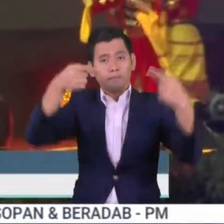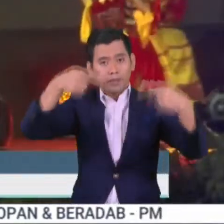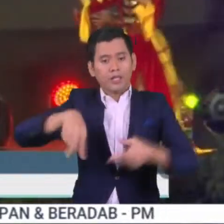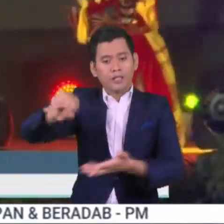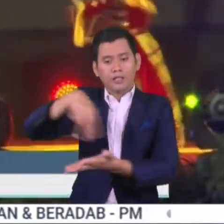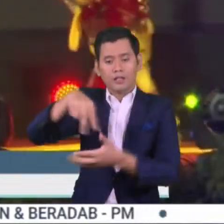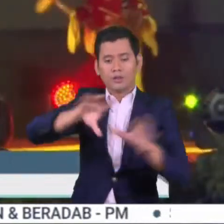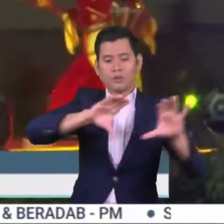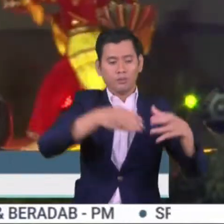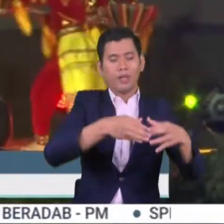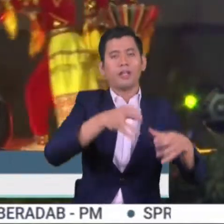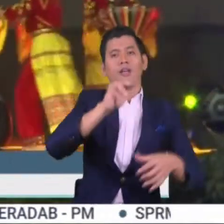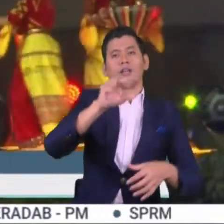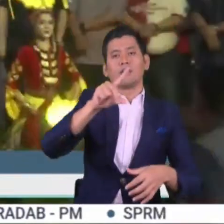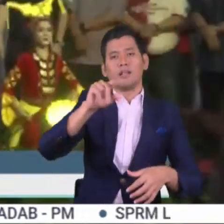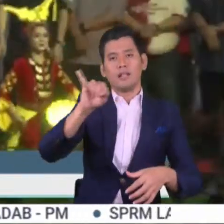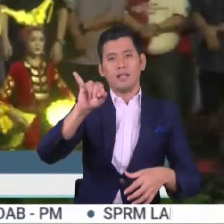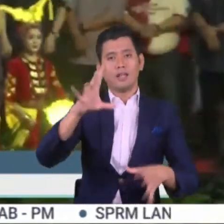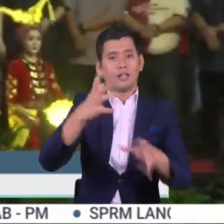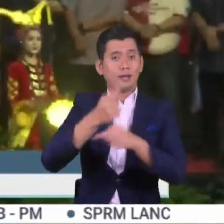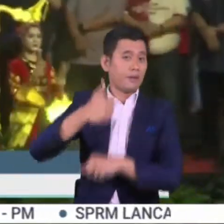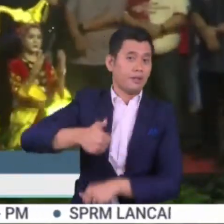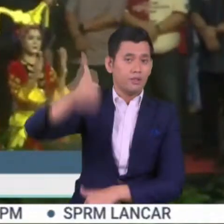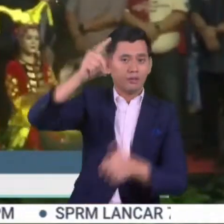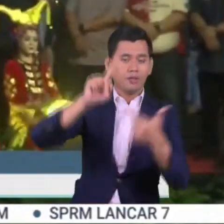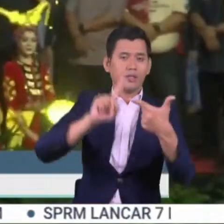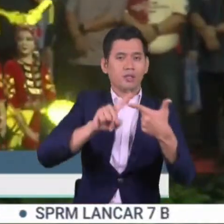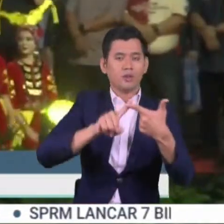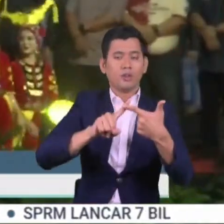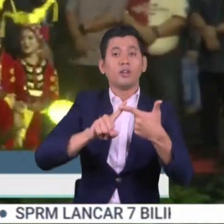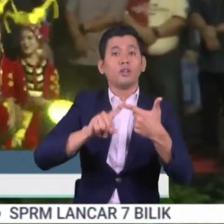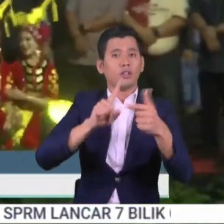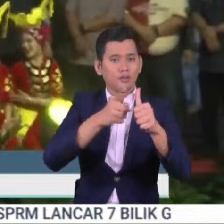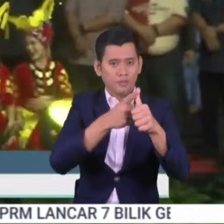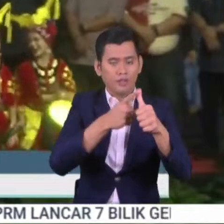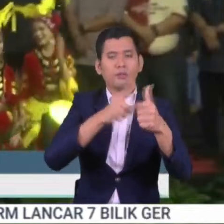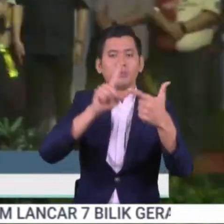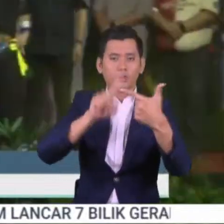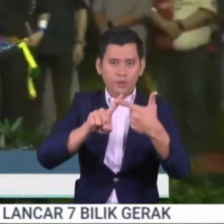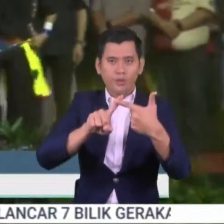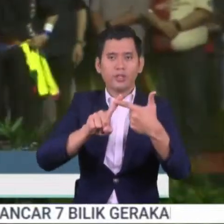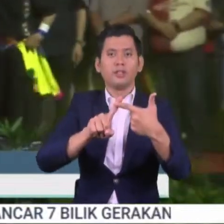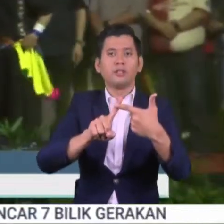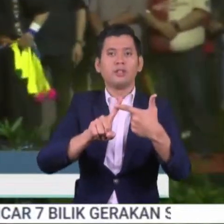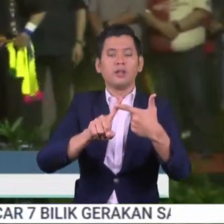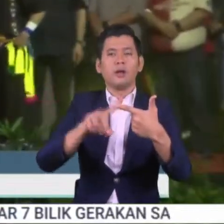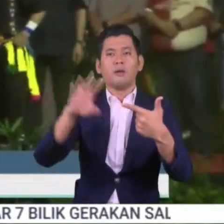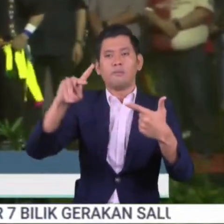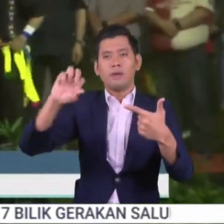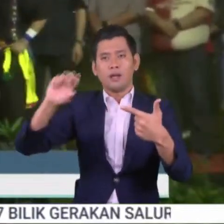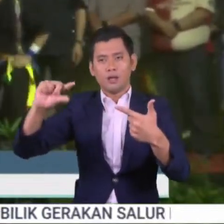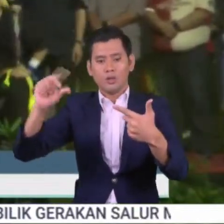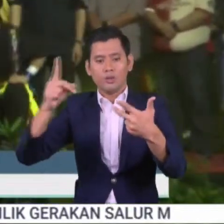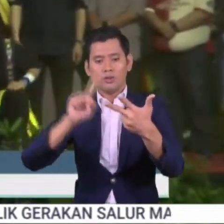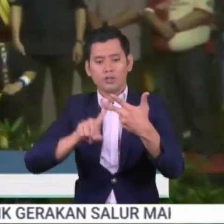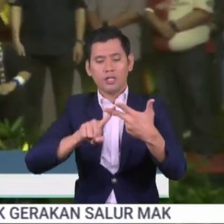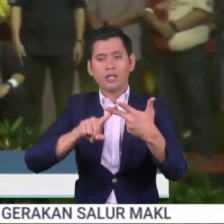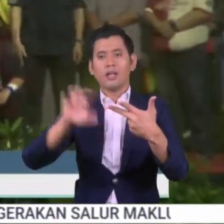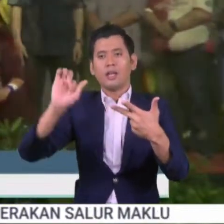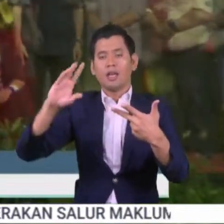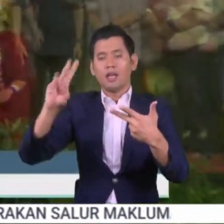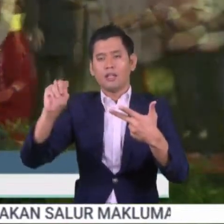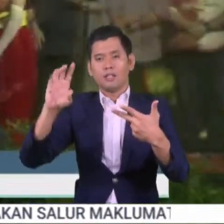etnik kumpulan Ngalai Youngs muncul juara manakala tempat kedua dan ketiga milik kumpulan Pangong dan kumpulan